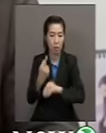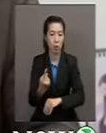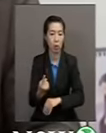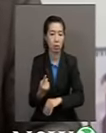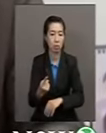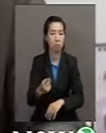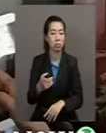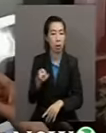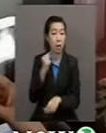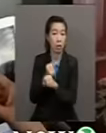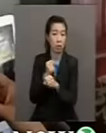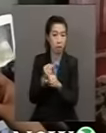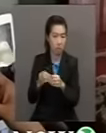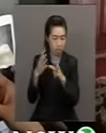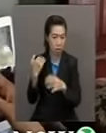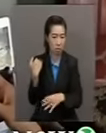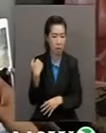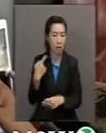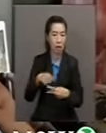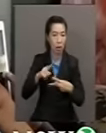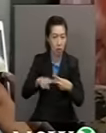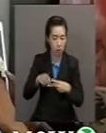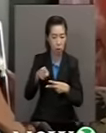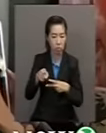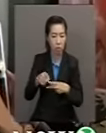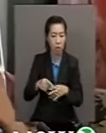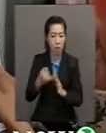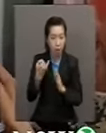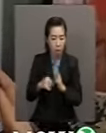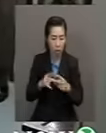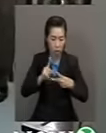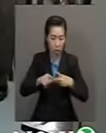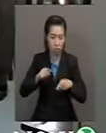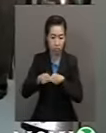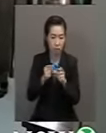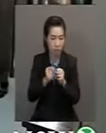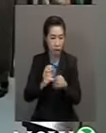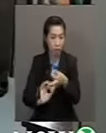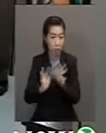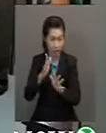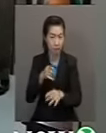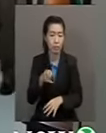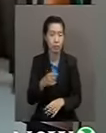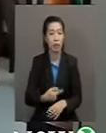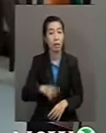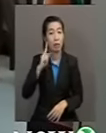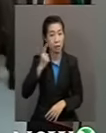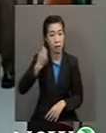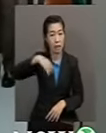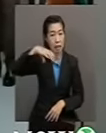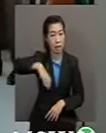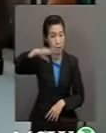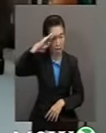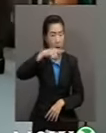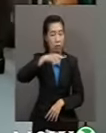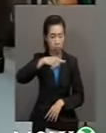สามารถอนุญาตให้ครอบครองและมีข้อหาพยายามวางเพลิงนะครับโดยพลตำรวจเอกศรีวราก็บอกว่าศาลอนุมัติไหยจับ